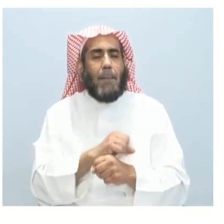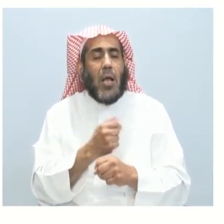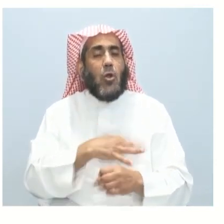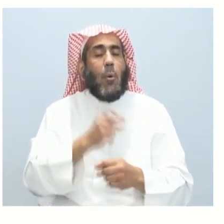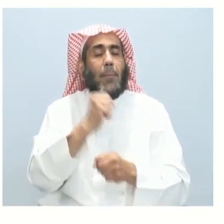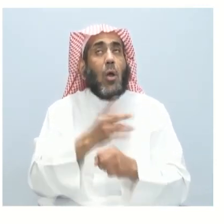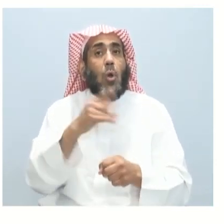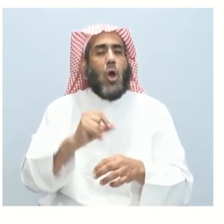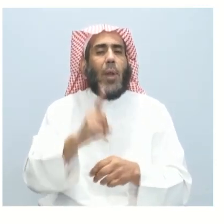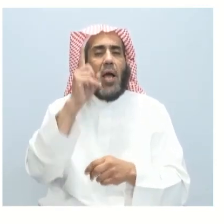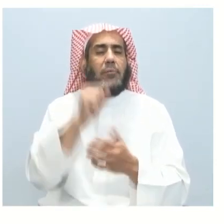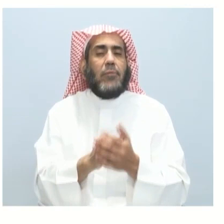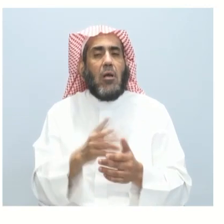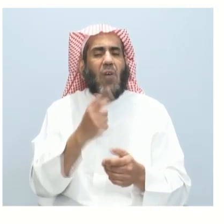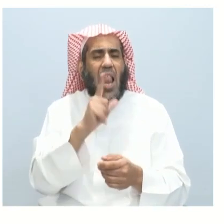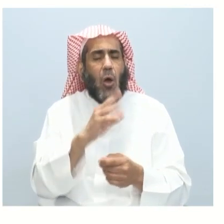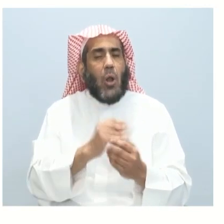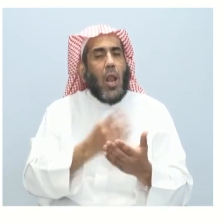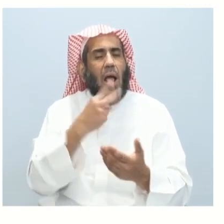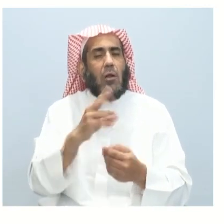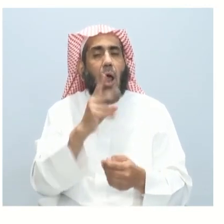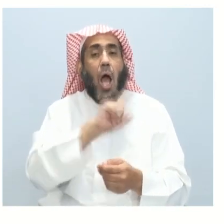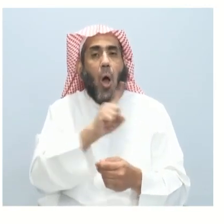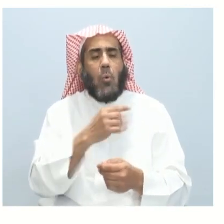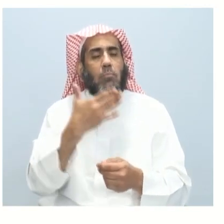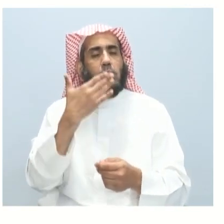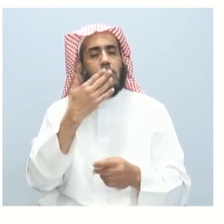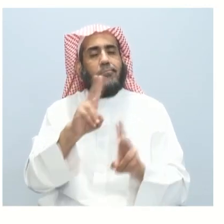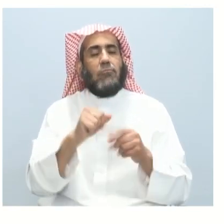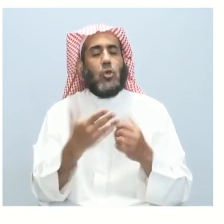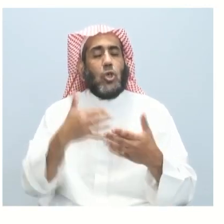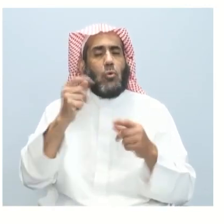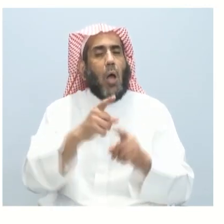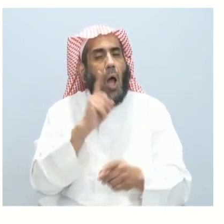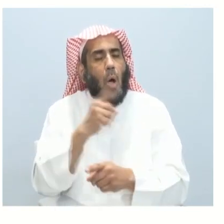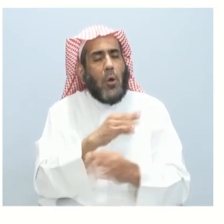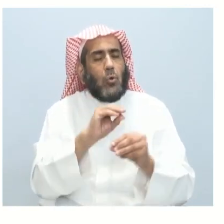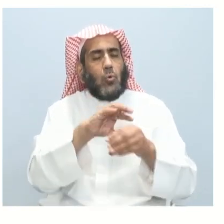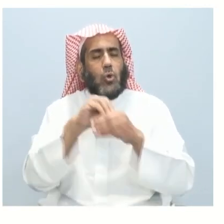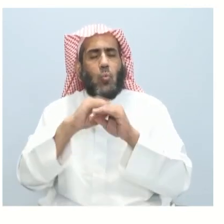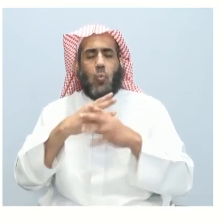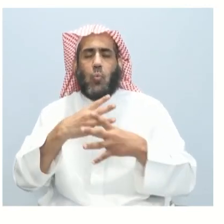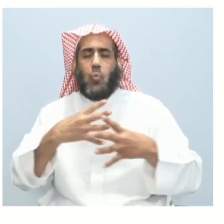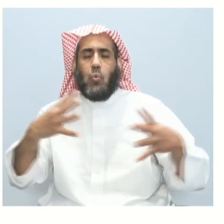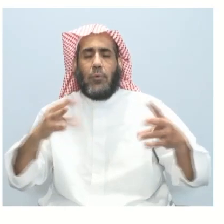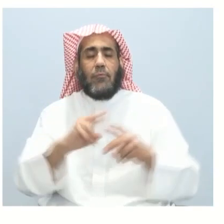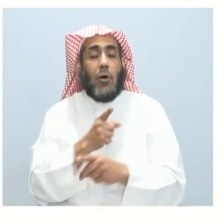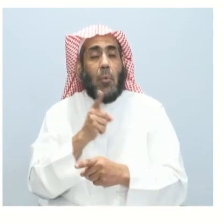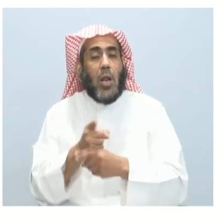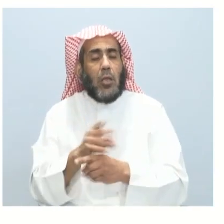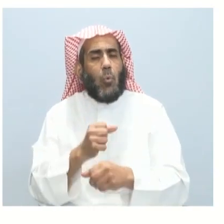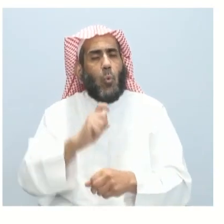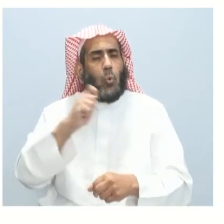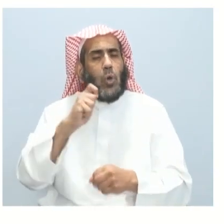كان يؤمن بالله واليوم الاخر فليقل خيرا او ليصمت وفي شعر الادباء ايضا اوامر وتوجيهات تعينهم كثر اكثر من غيرهم فهم الذين اتاهم